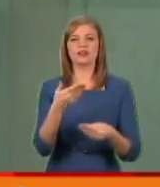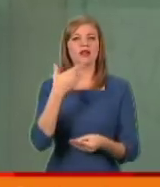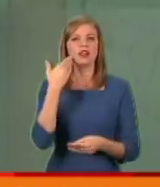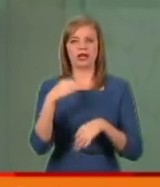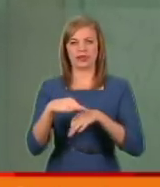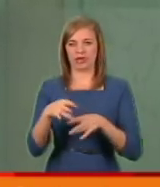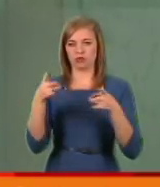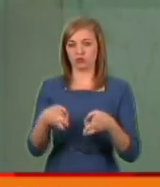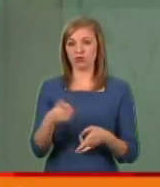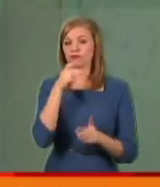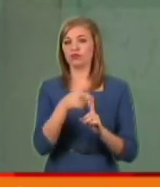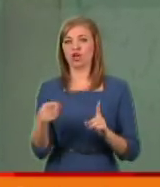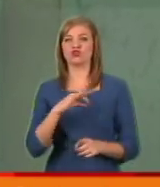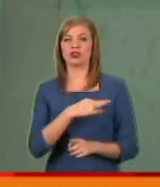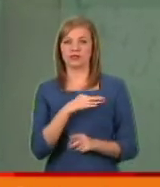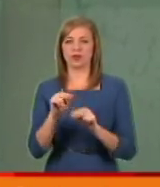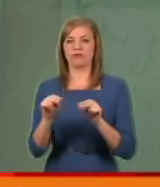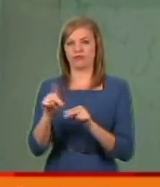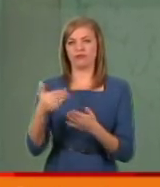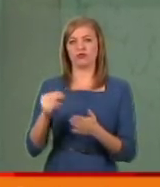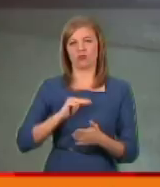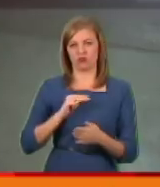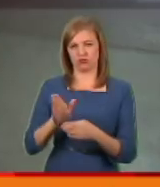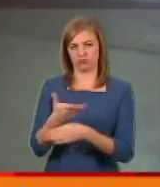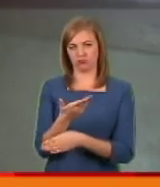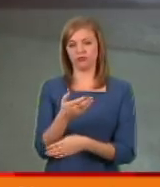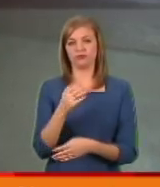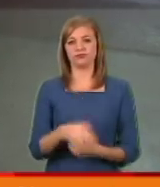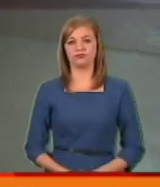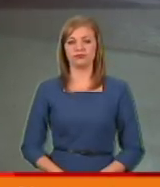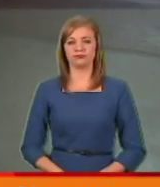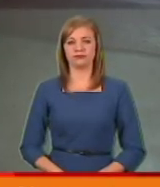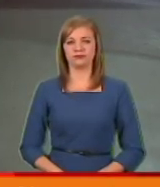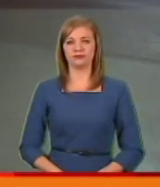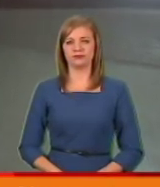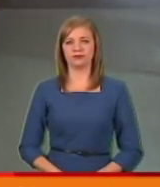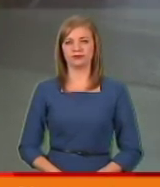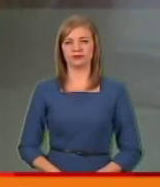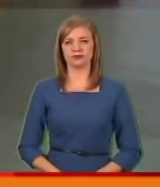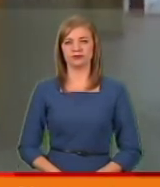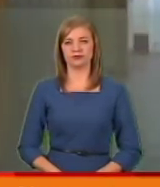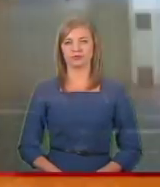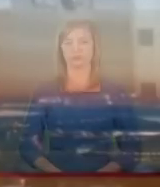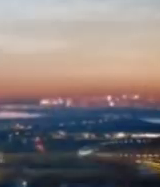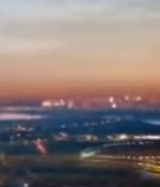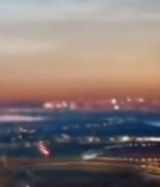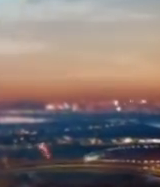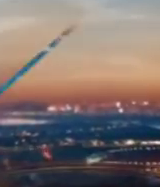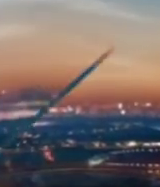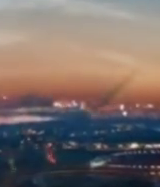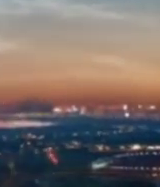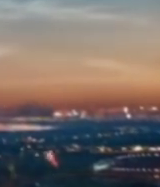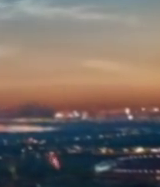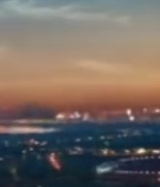тілесних ушкоджень. На час слідства педагогиню від роботи відсторонили. Анастасія Кожушко, Євген Репенько, програма «Вікна СТБ».